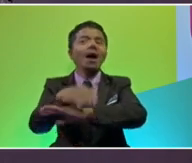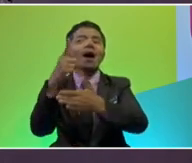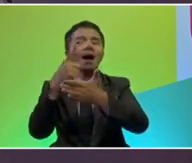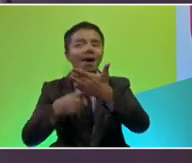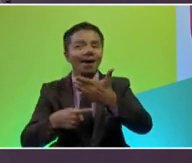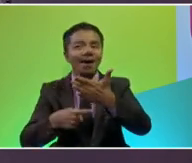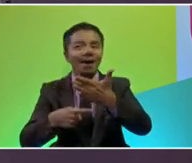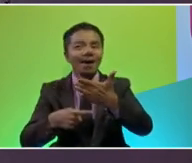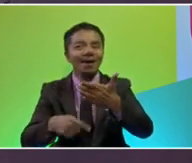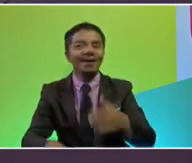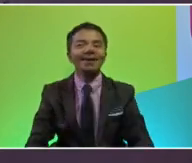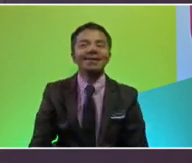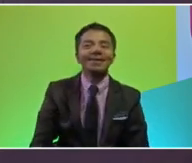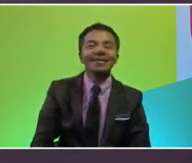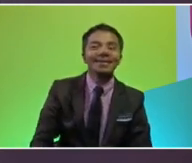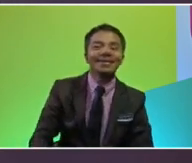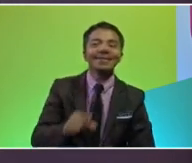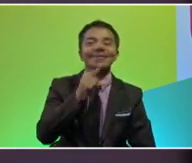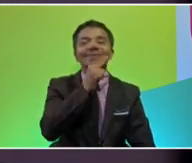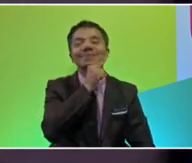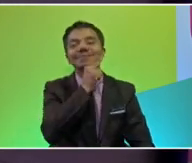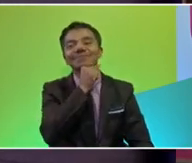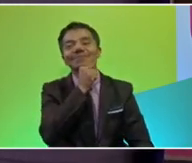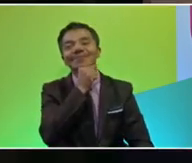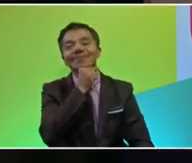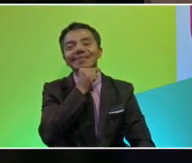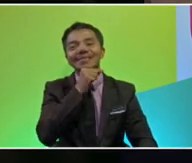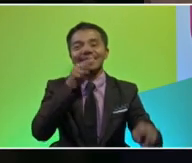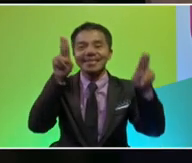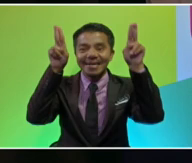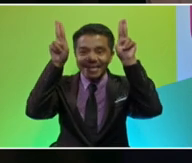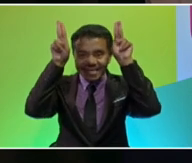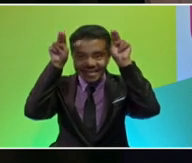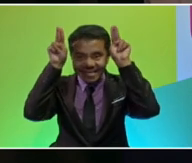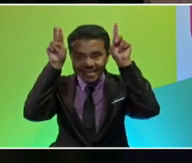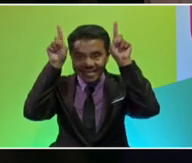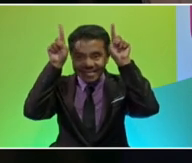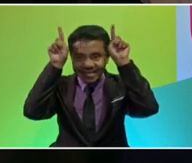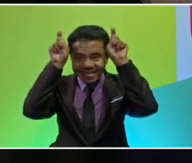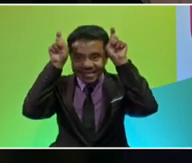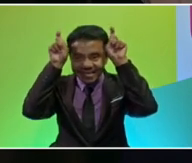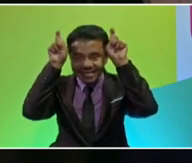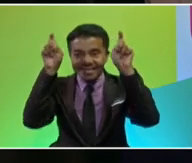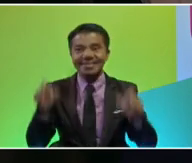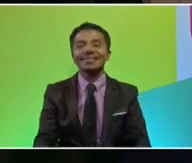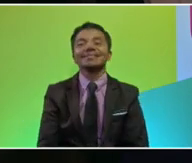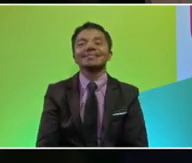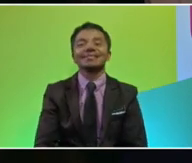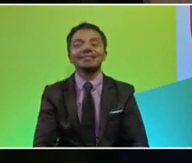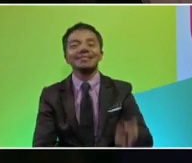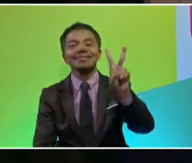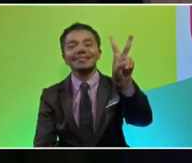burung hantu betul burung hantu dua untuk Mira satu untuk saya